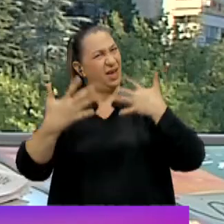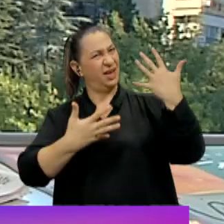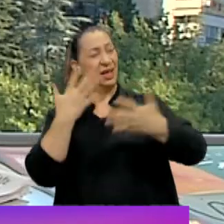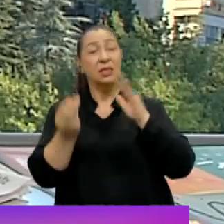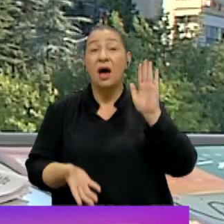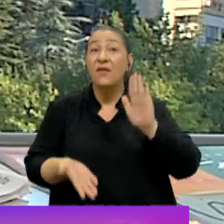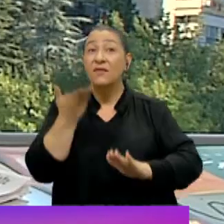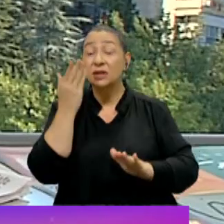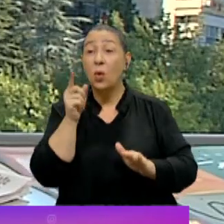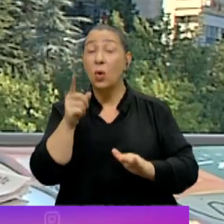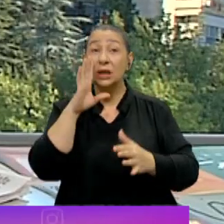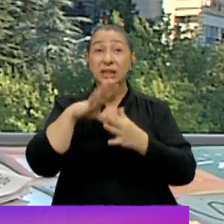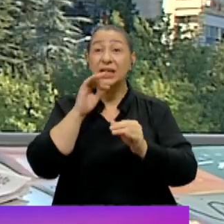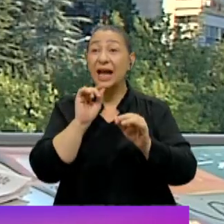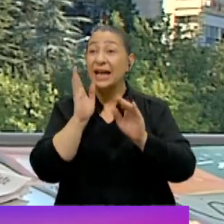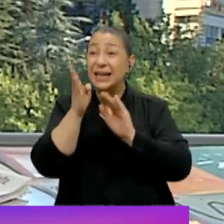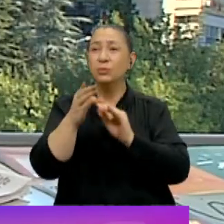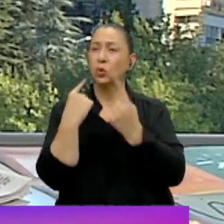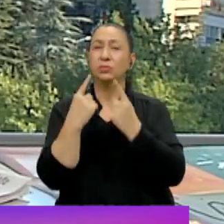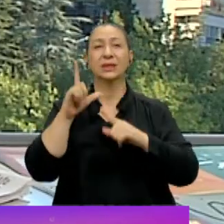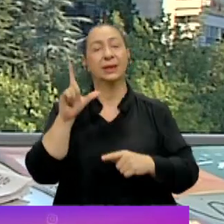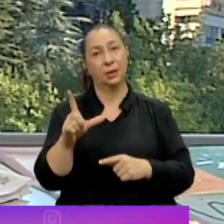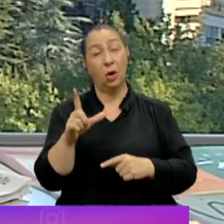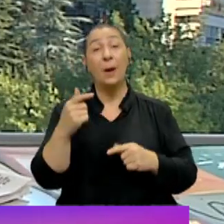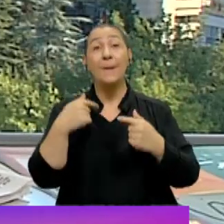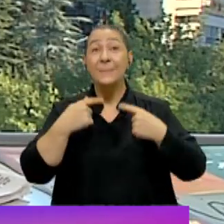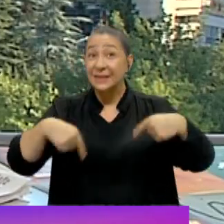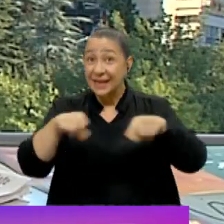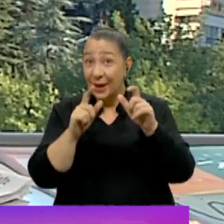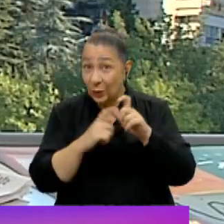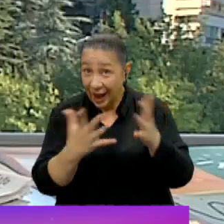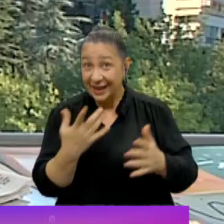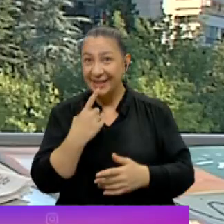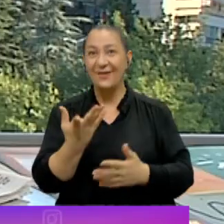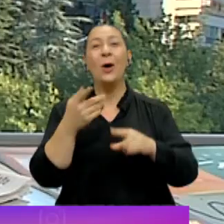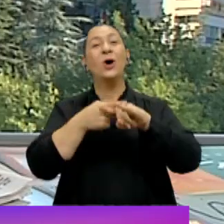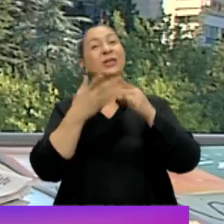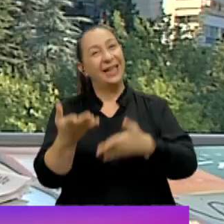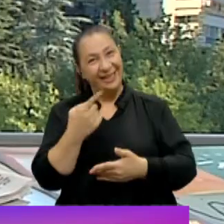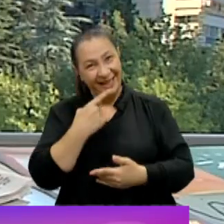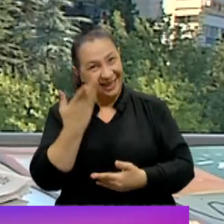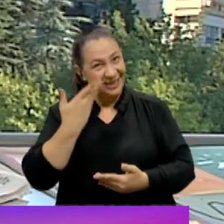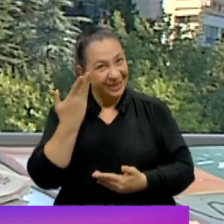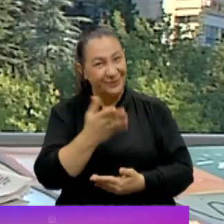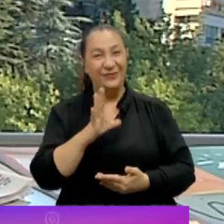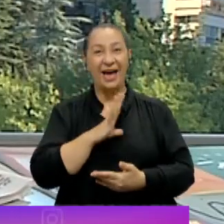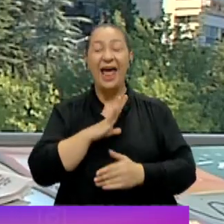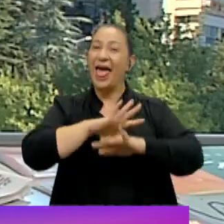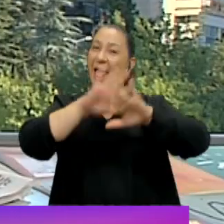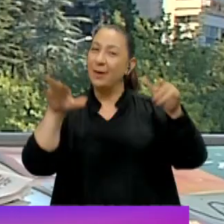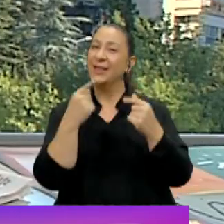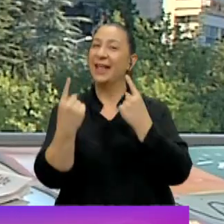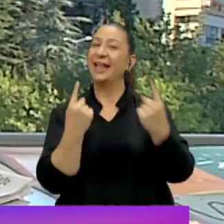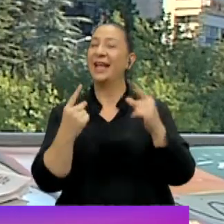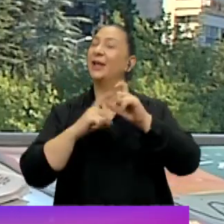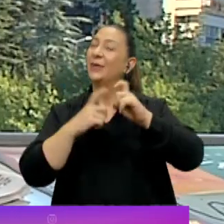daha fazla o kişilere ulaşılması gerekiyor. Bu arada bizlere günaydın diyenler var, hoş geldin diyen izleyicilerimiz var. Hepsine